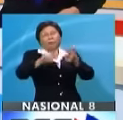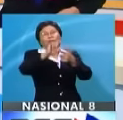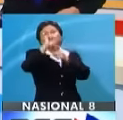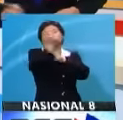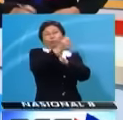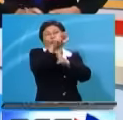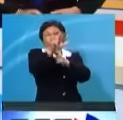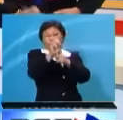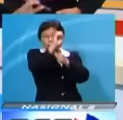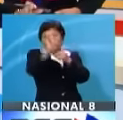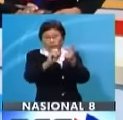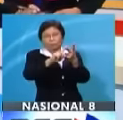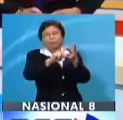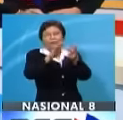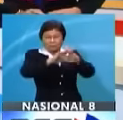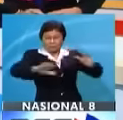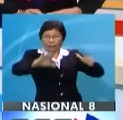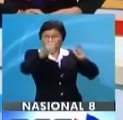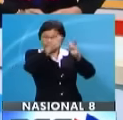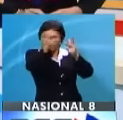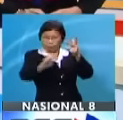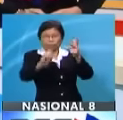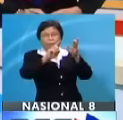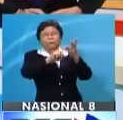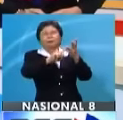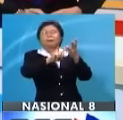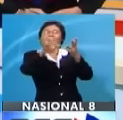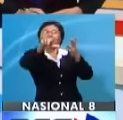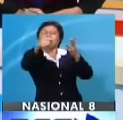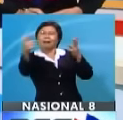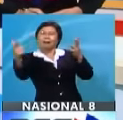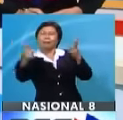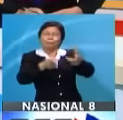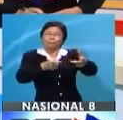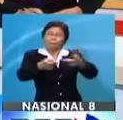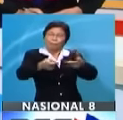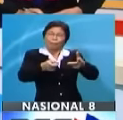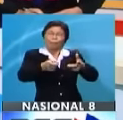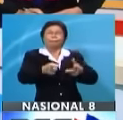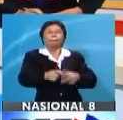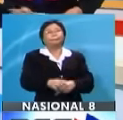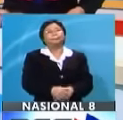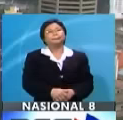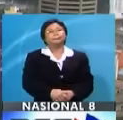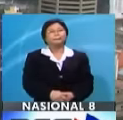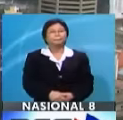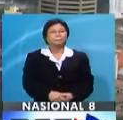sosial 30%, keselamatan 10% dan selebihnya pentadbiran am.